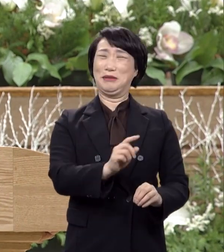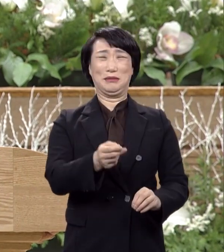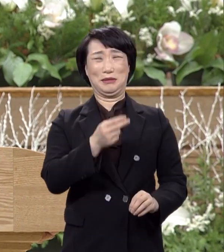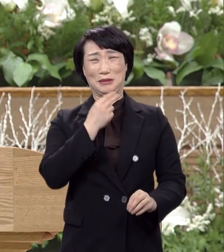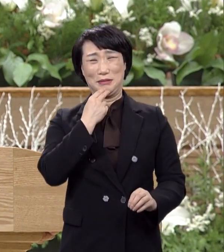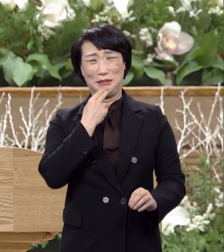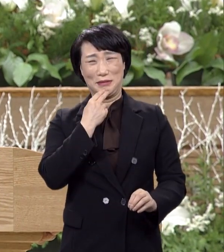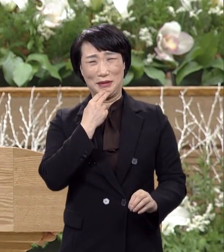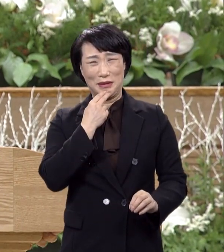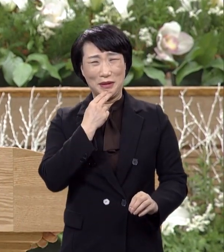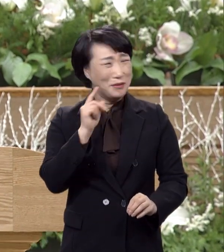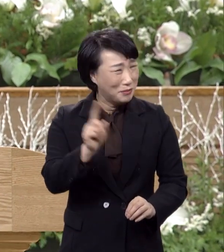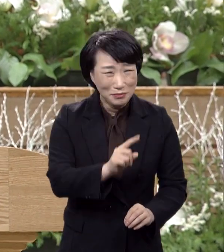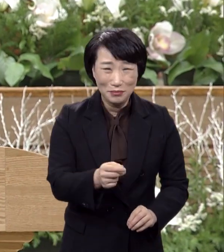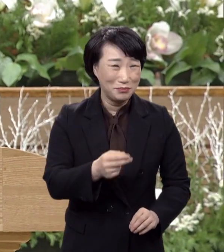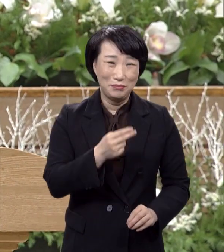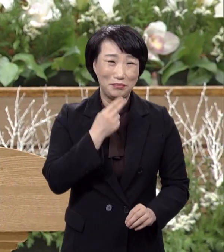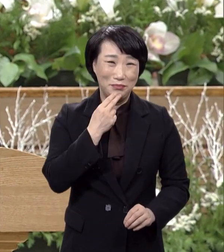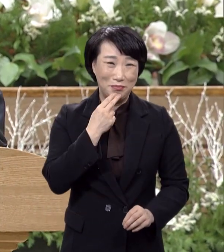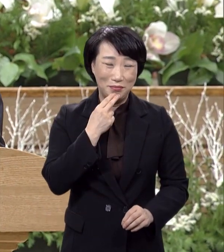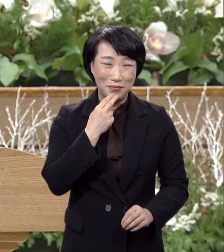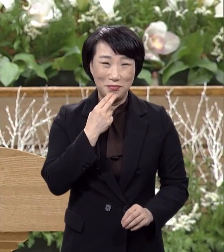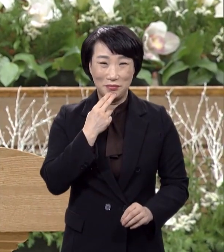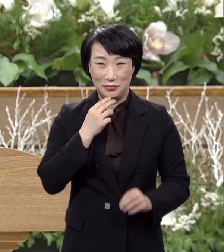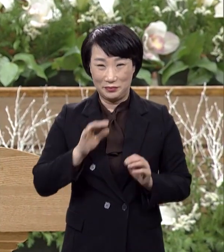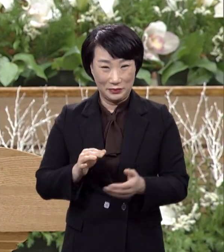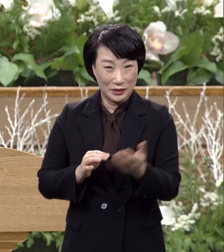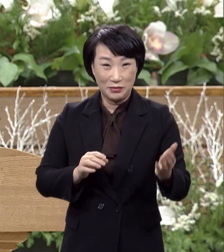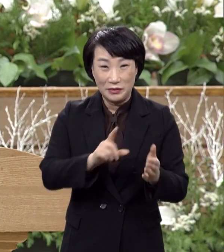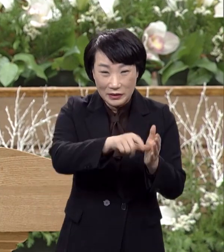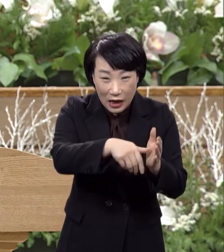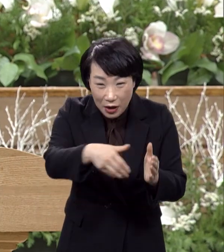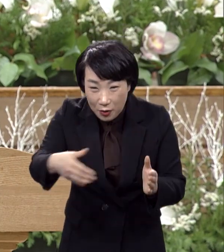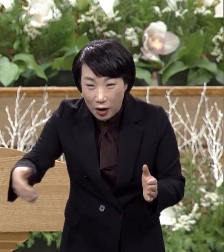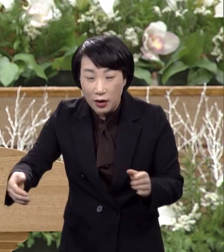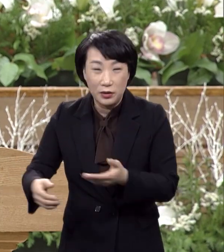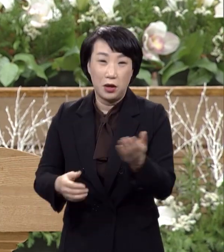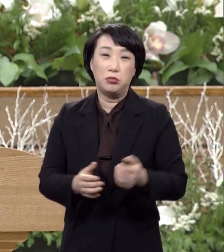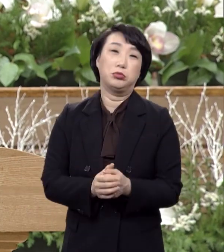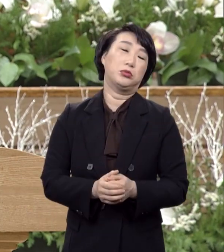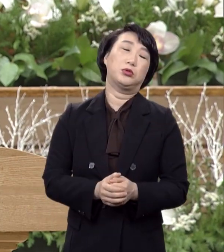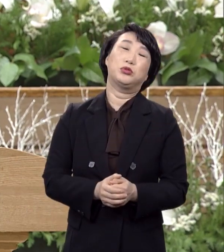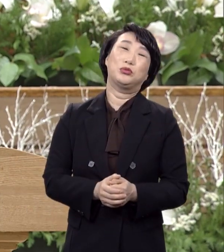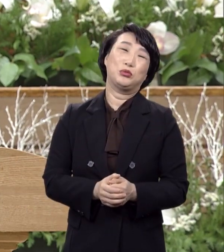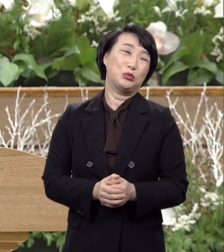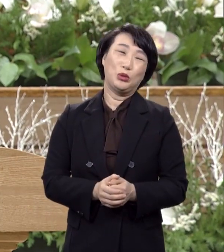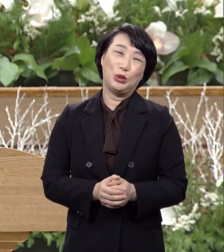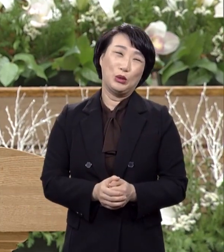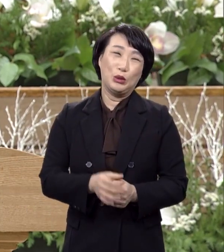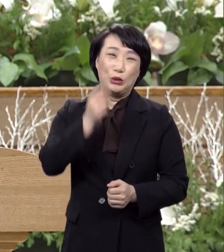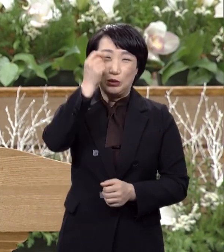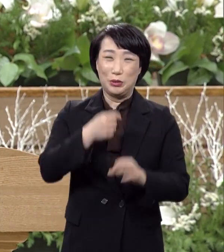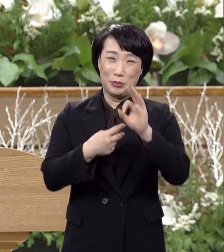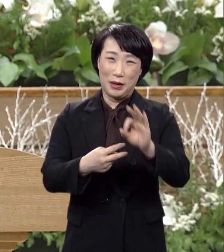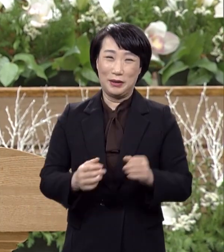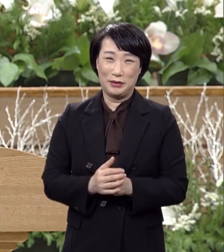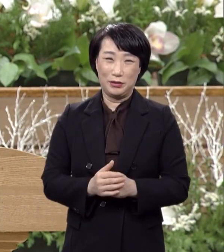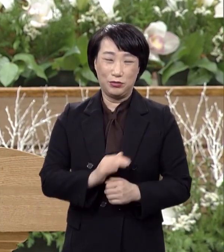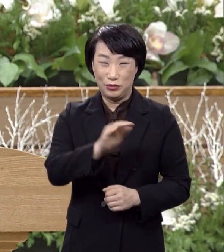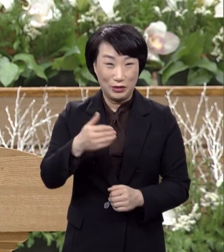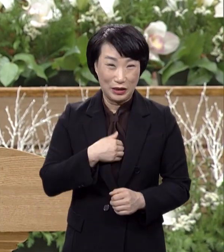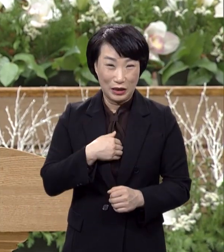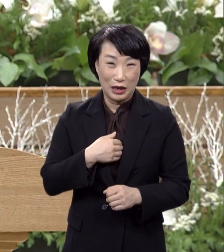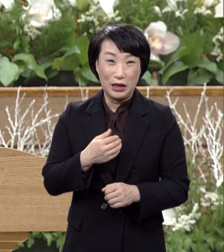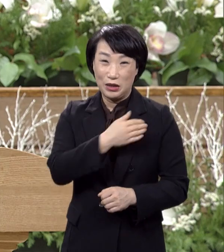없어요. 아무것도 없습니다. 세월처럼 인색한 것이 있습니까? 우리에게 여유를